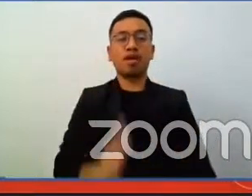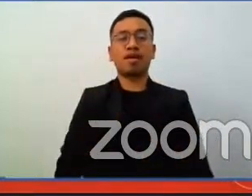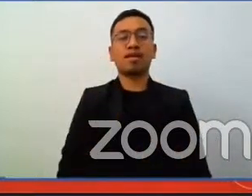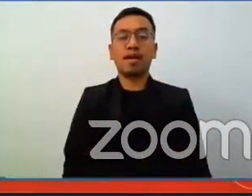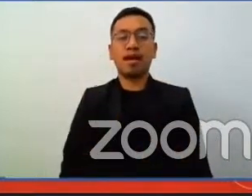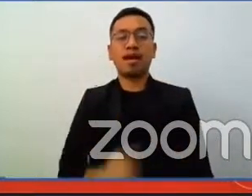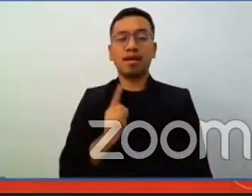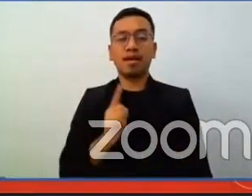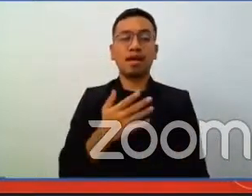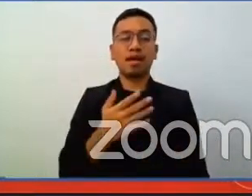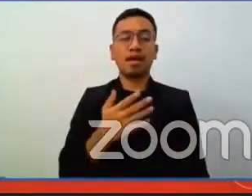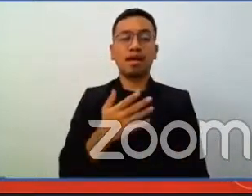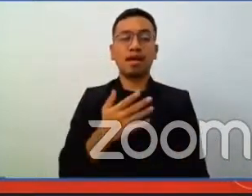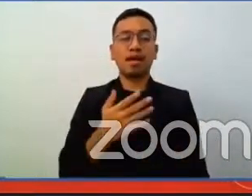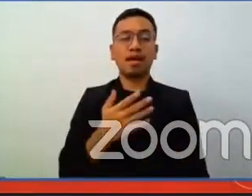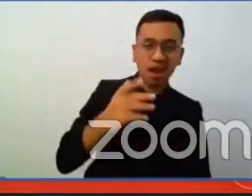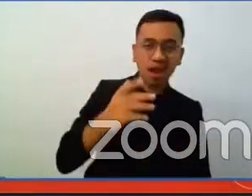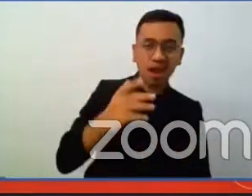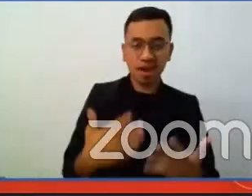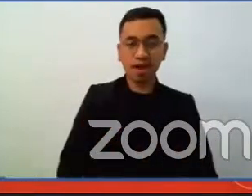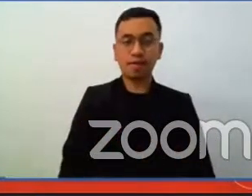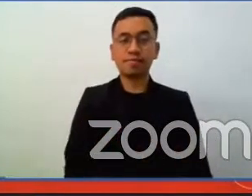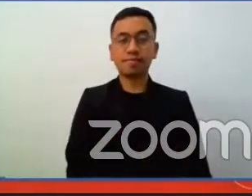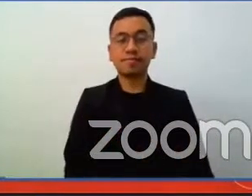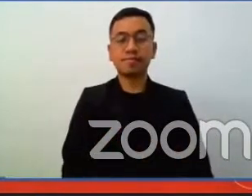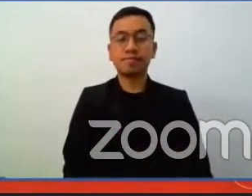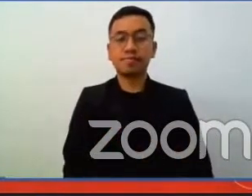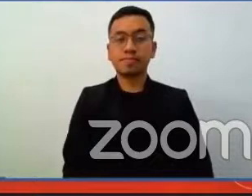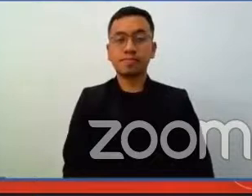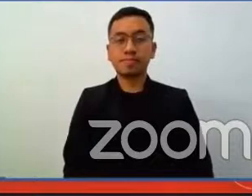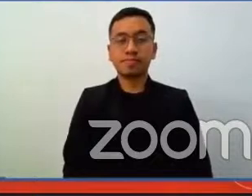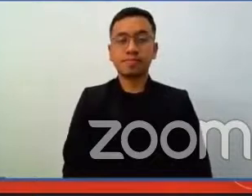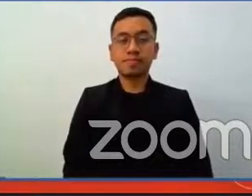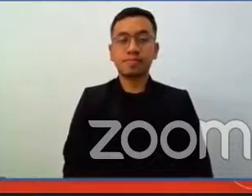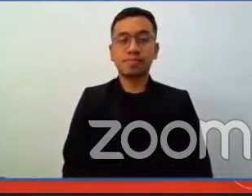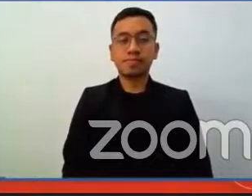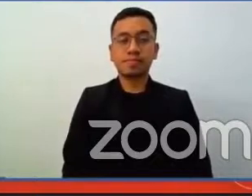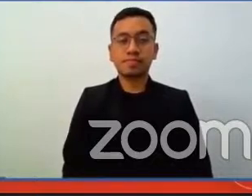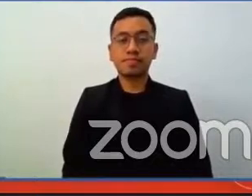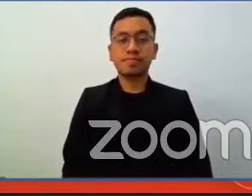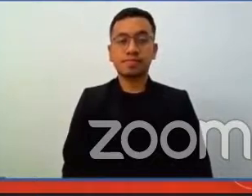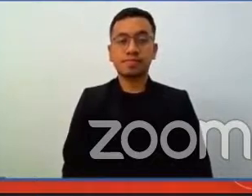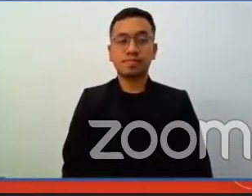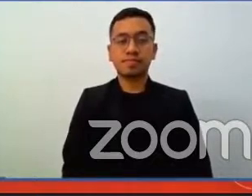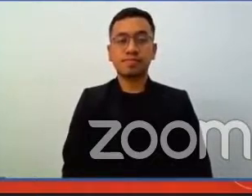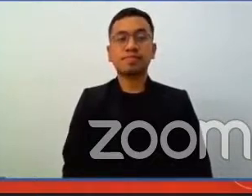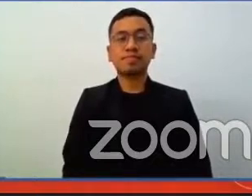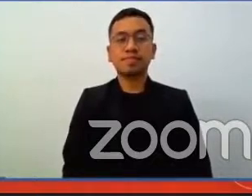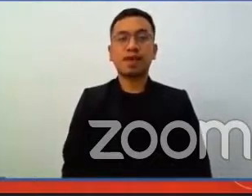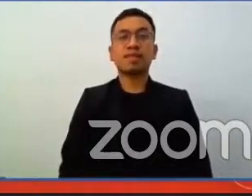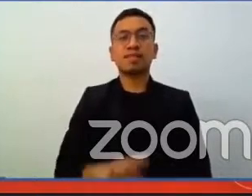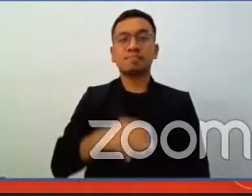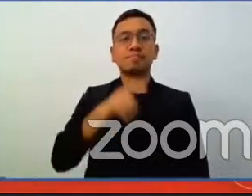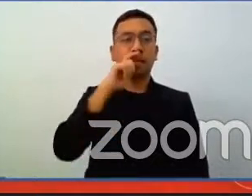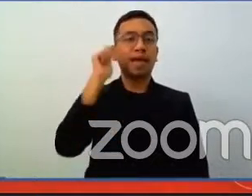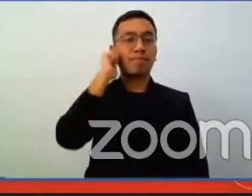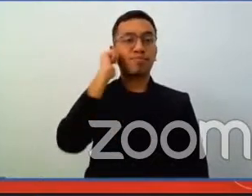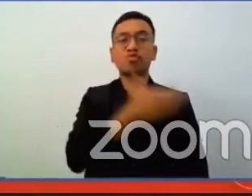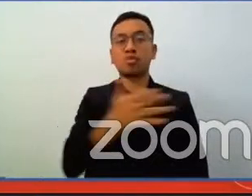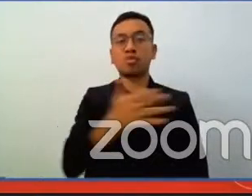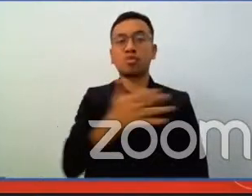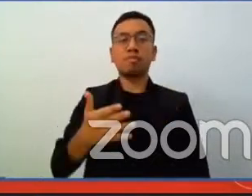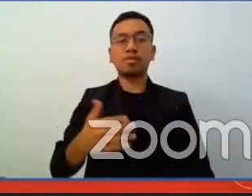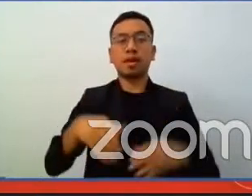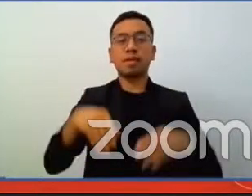ada simulasi. Ini perhatikan Bapak Ibu ya. Tinggal nanti Bapak Ibu gunakan, Bapak Ibu bisa download semua materi